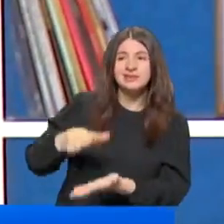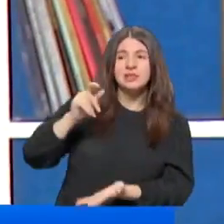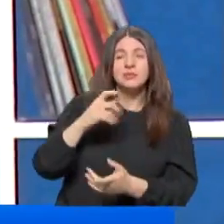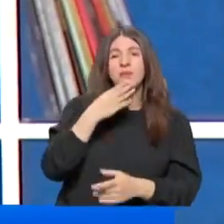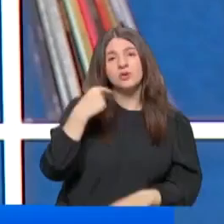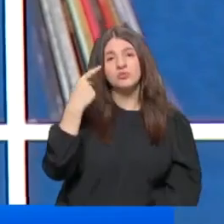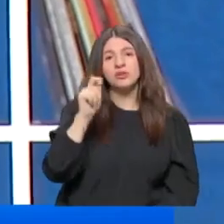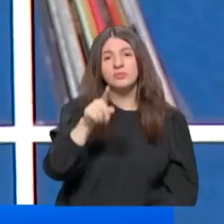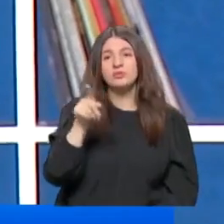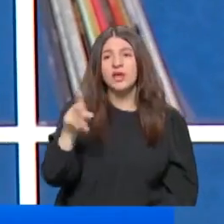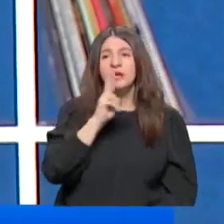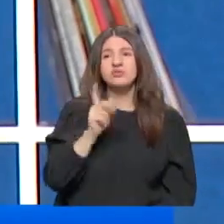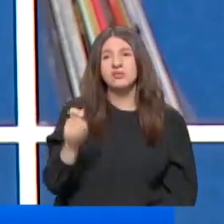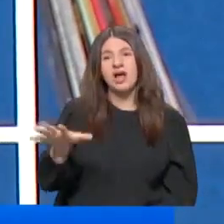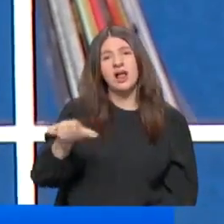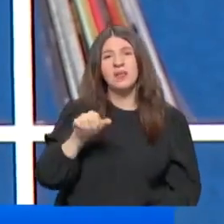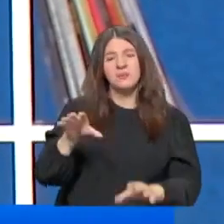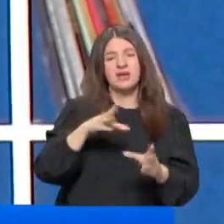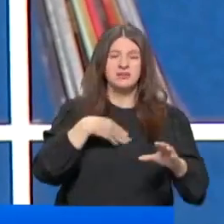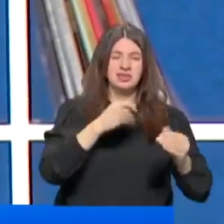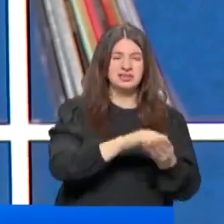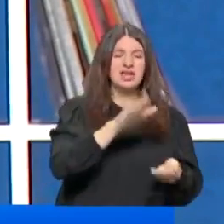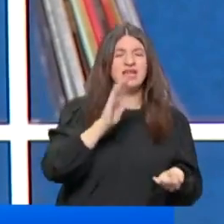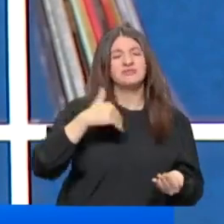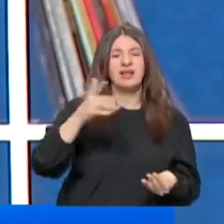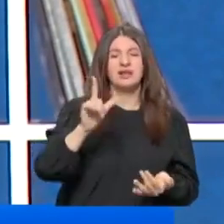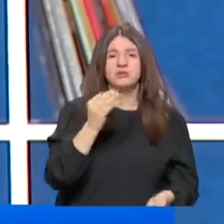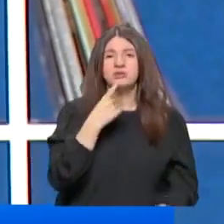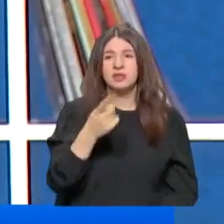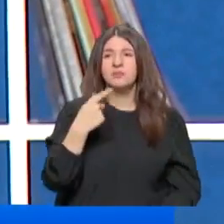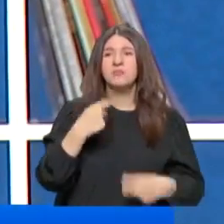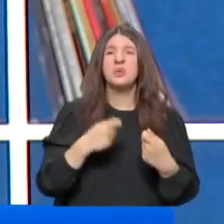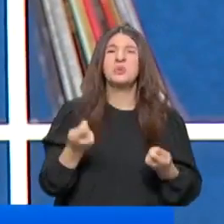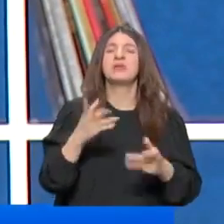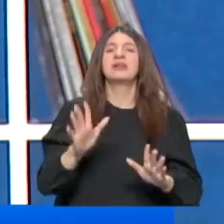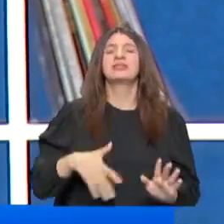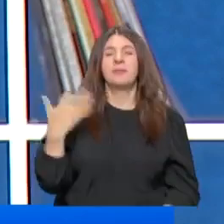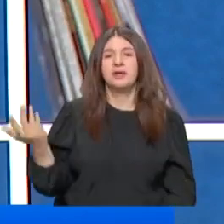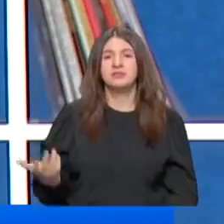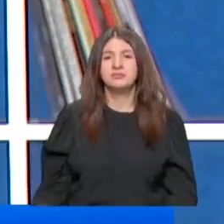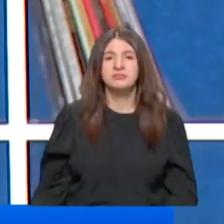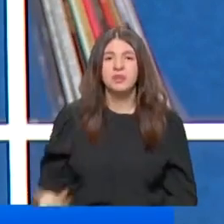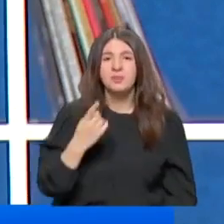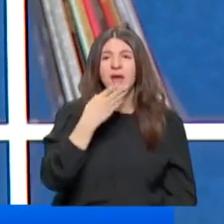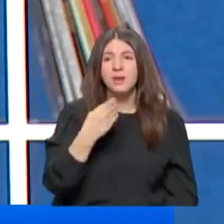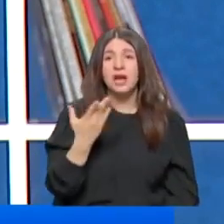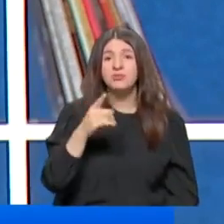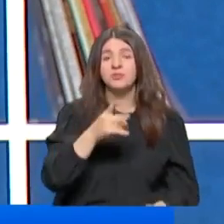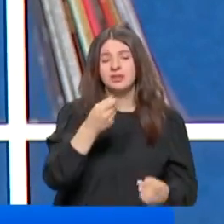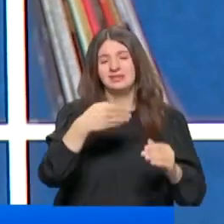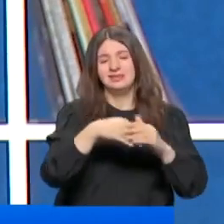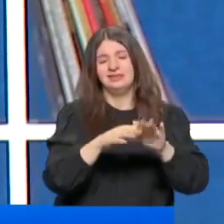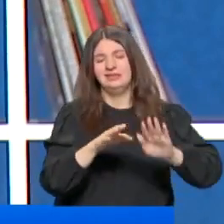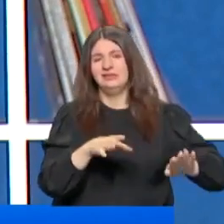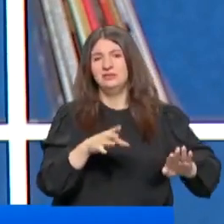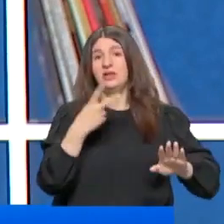koyalım yemeğinizi düşünün ya şu 200 lirayı da kenara koyayım İleride lazım olur diye Hani ben telefondan da uğraşmak istemiyor bir yemeklerimiz Ya bunu bir